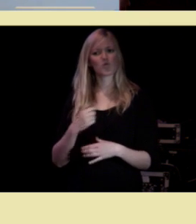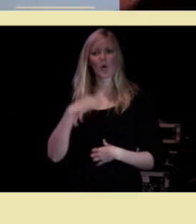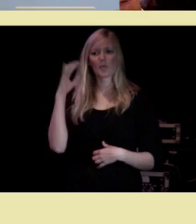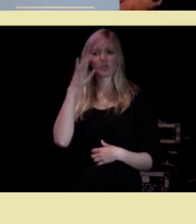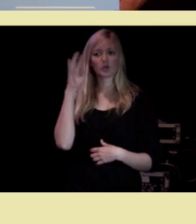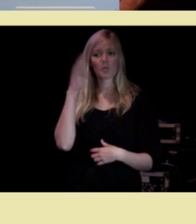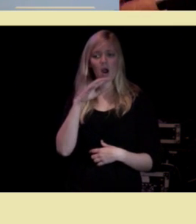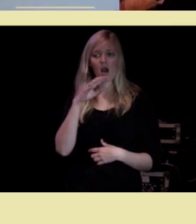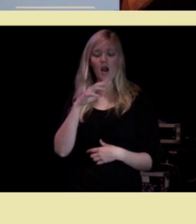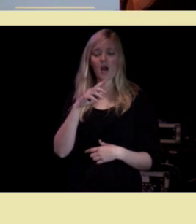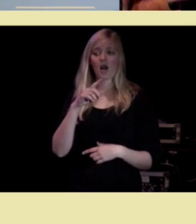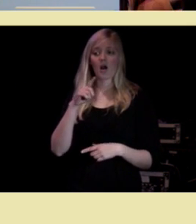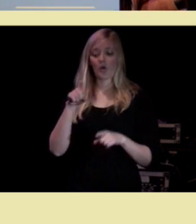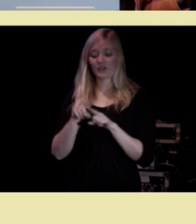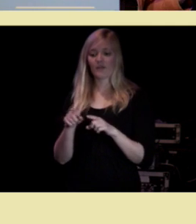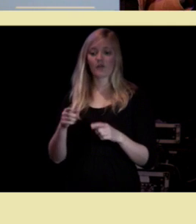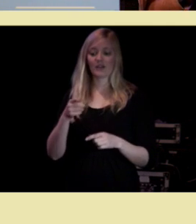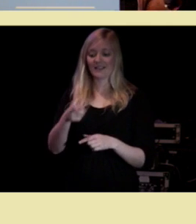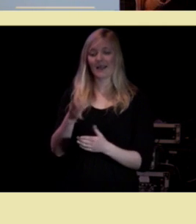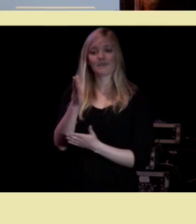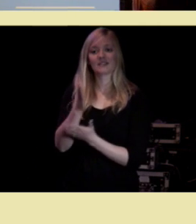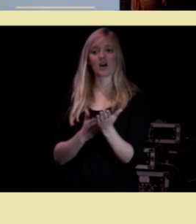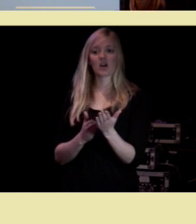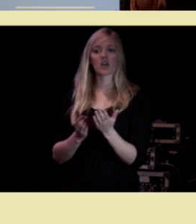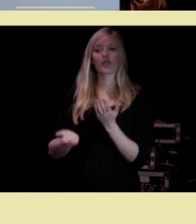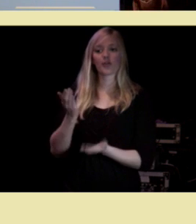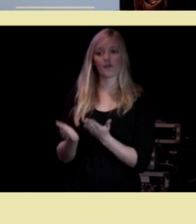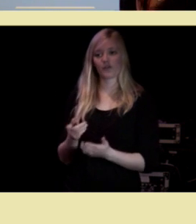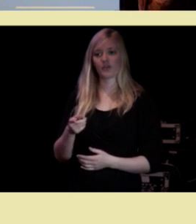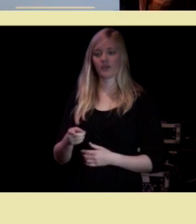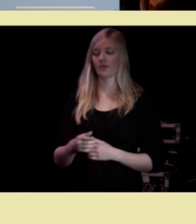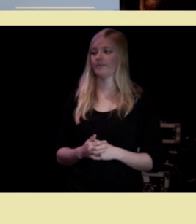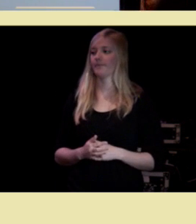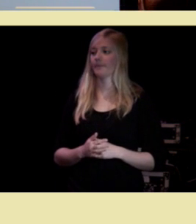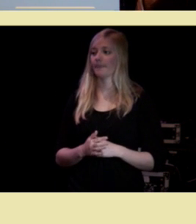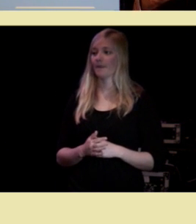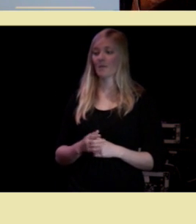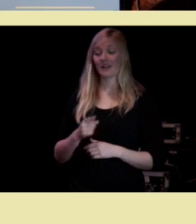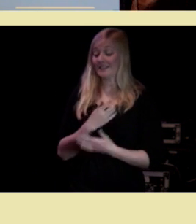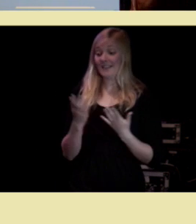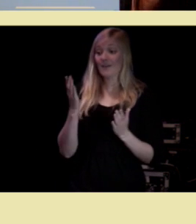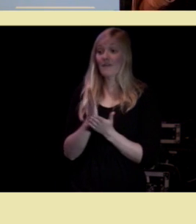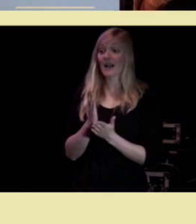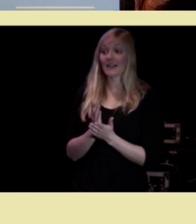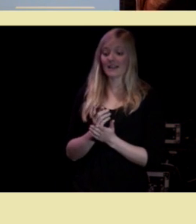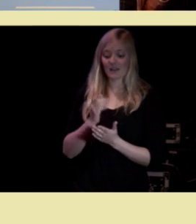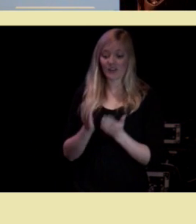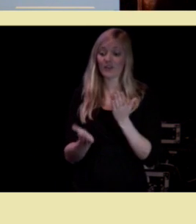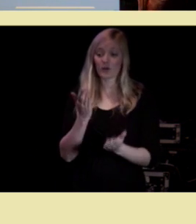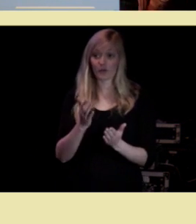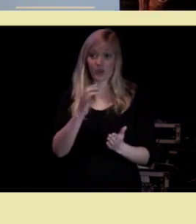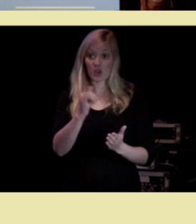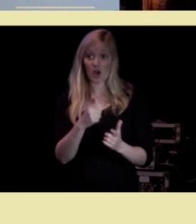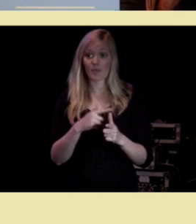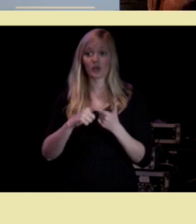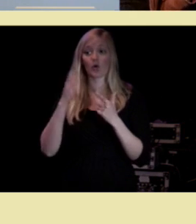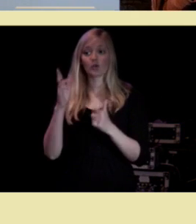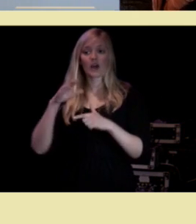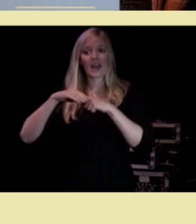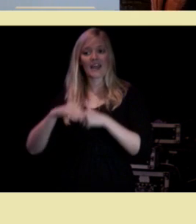de får saken sin drøftet. Men vi ikke på en måte ferdig med det. Vi skal ikke bare drøfte saken, vi skal også bli enige om